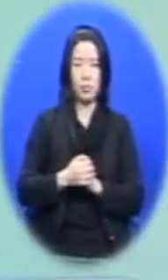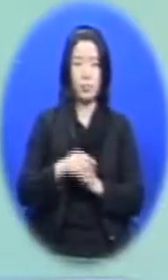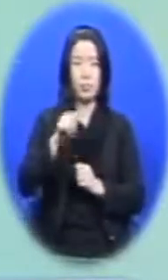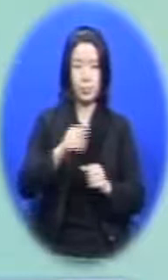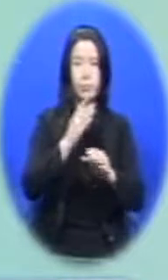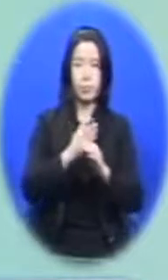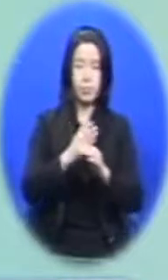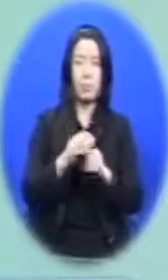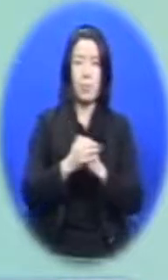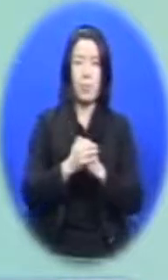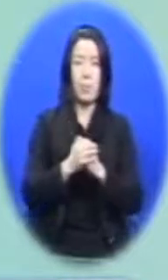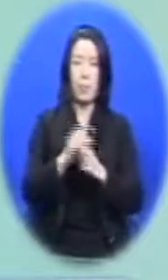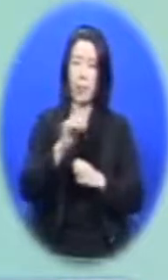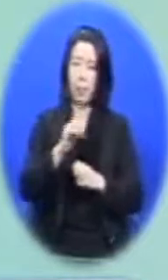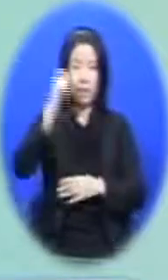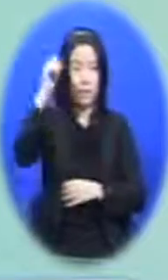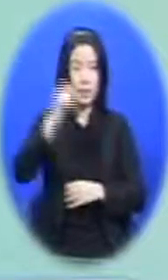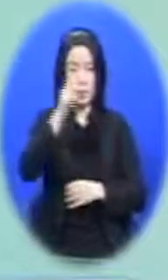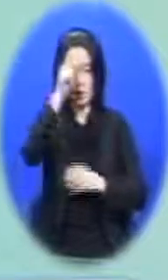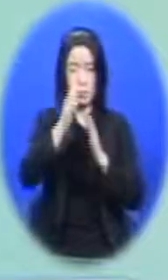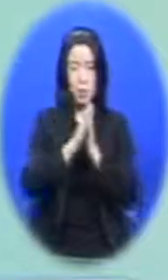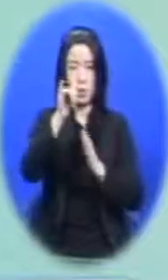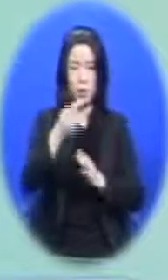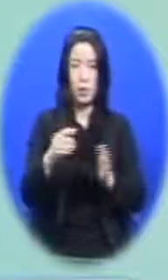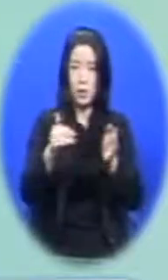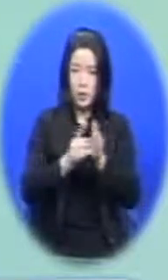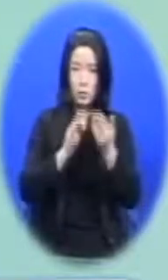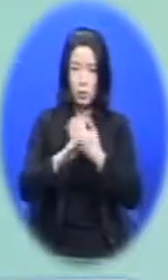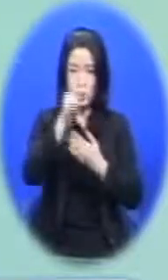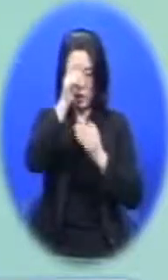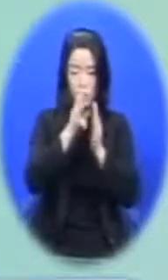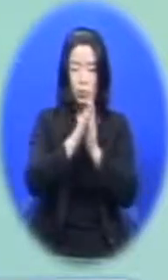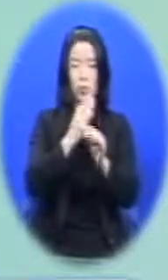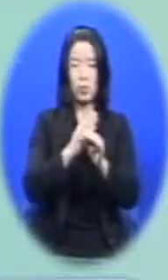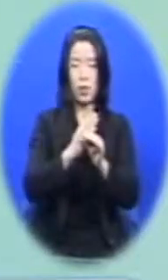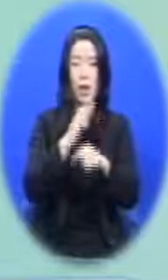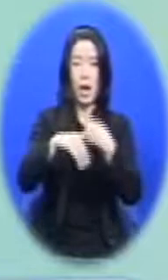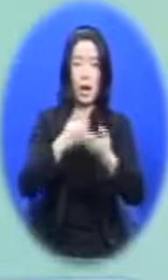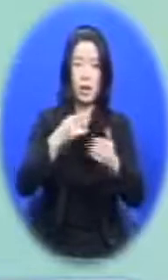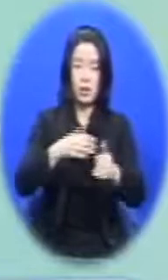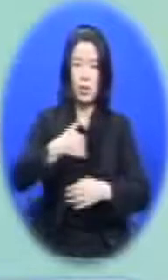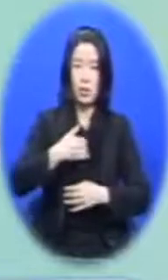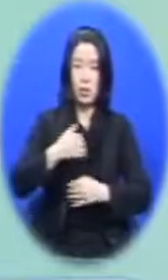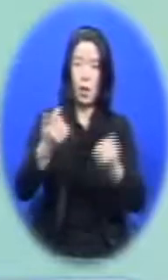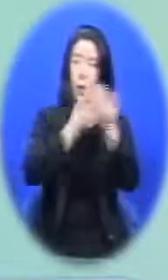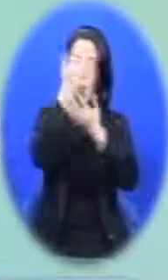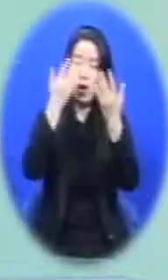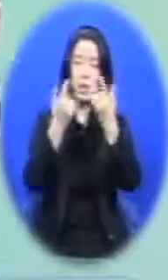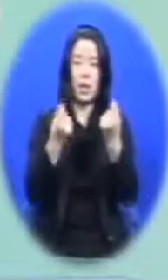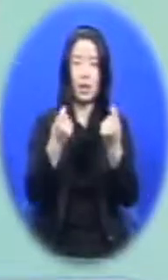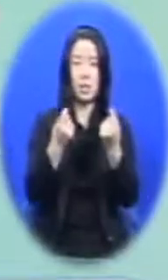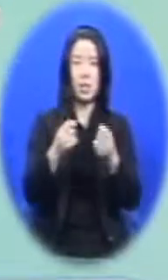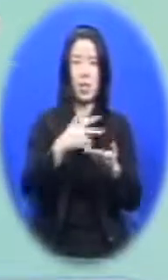그러다가 어느 새벽기도 끝나고 기도하는데 하나님께서 저에게 환상과 같이